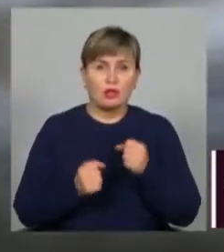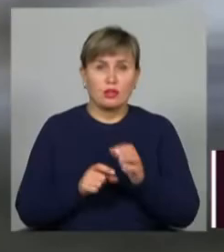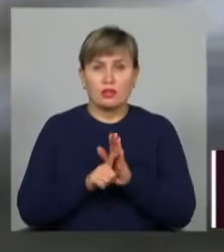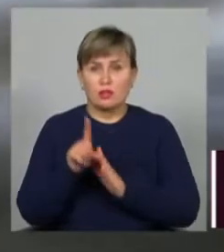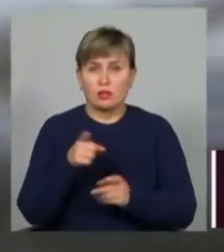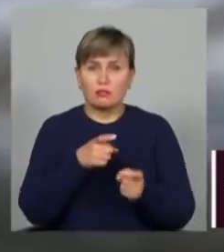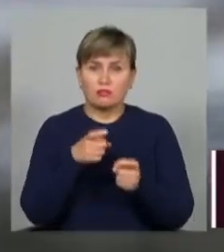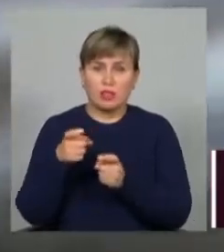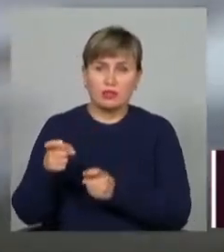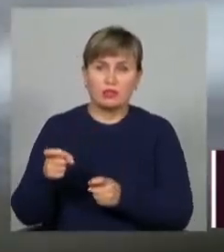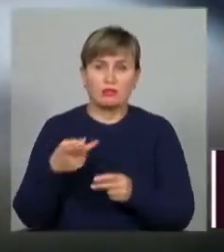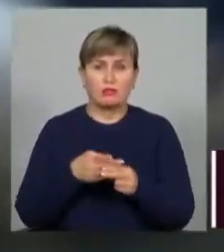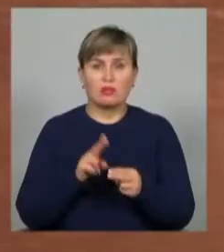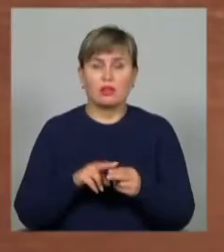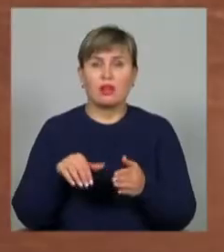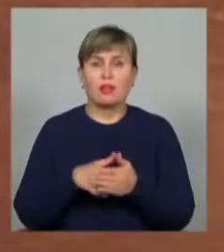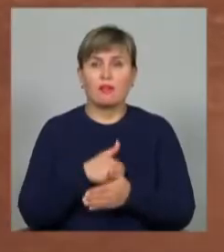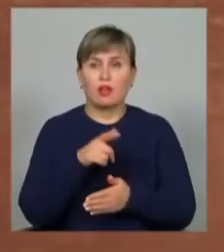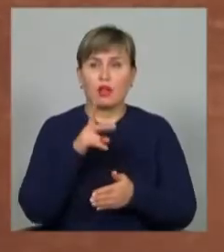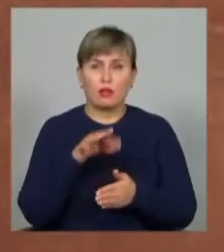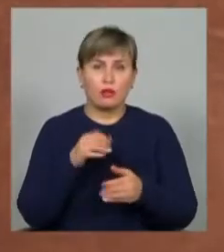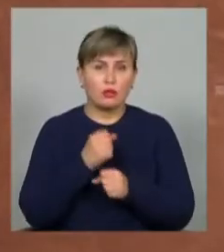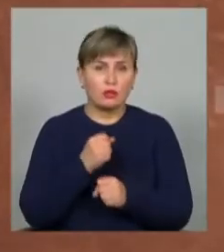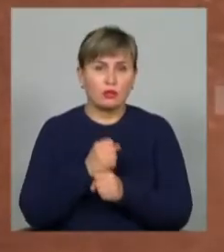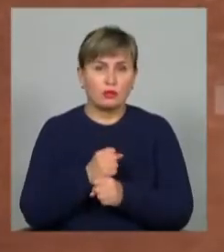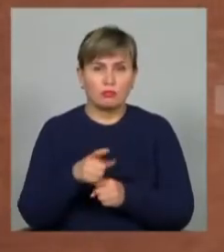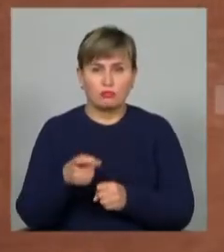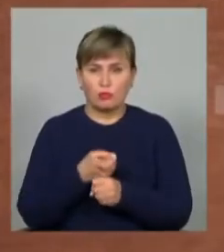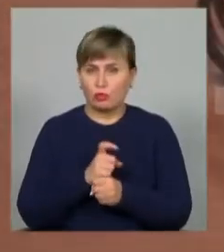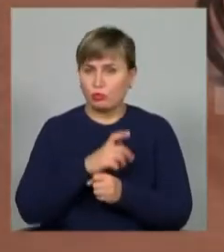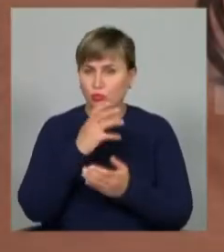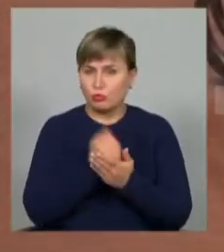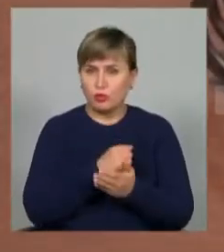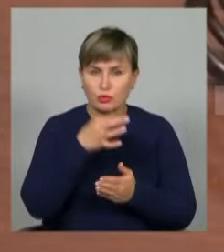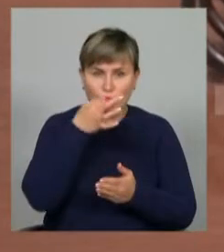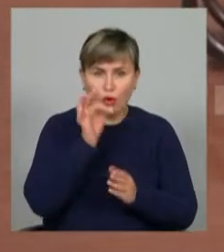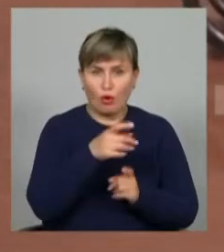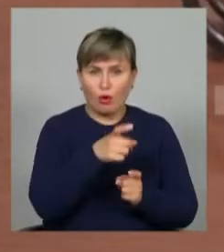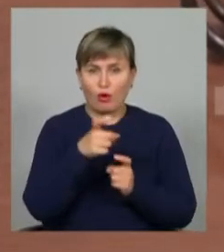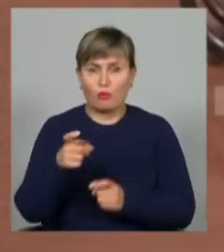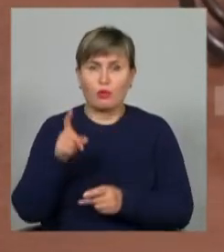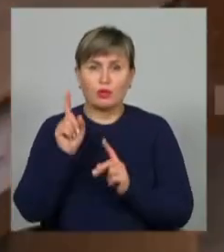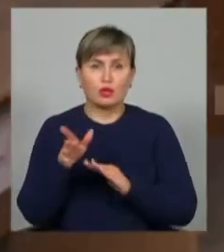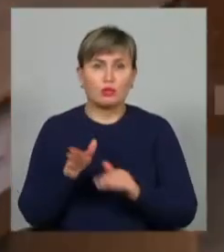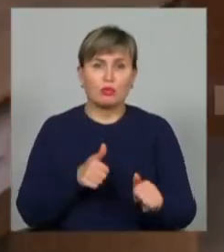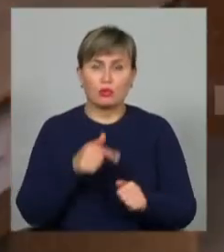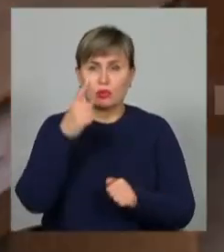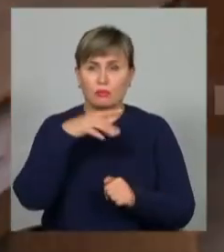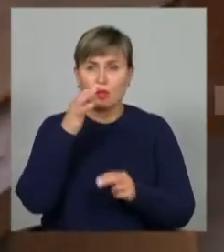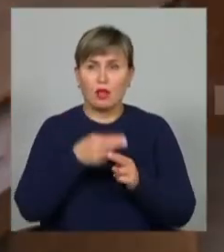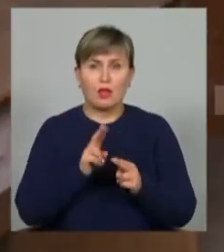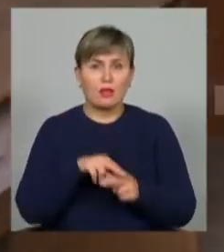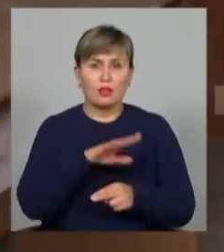Причем отстреливаются якобы новички. Но делают это они весьма успешно, даже против сил военнослужащих. Это не мирные жители,